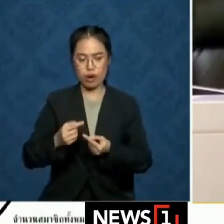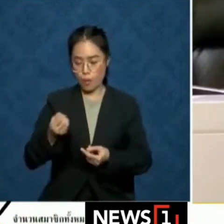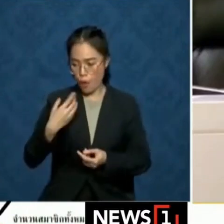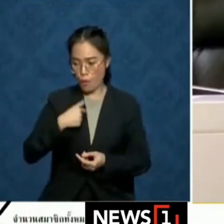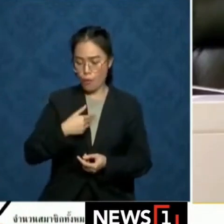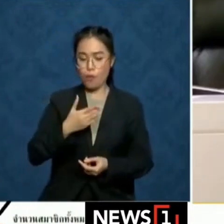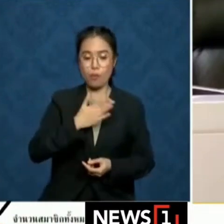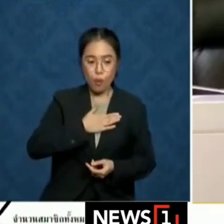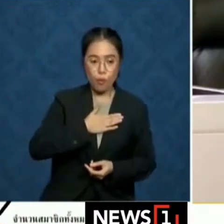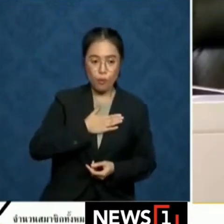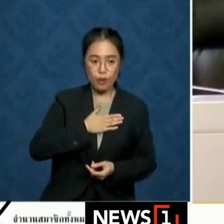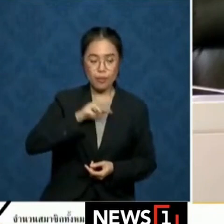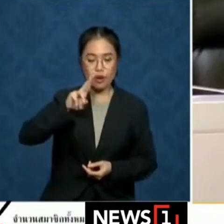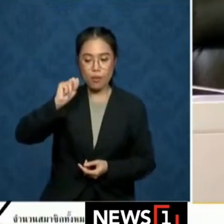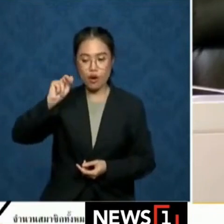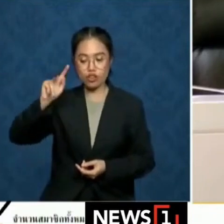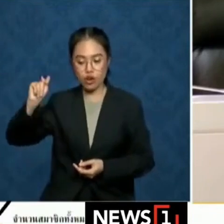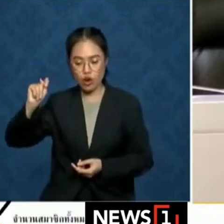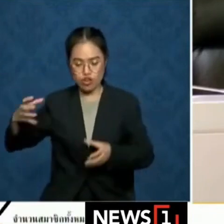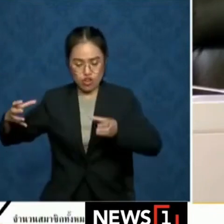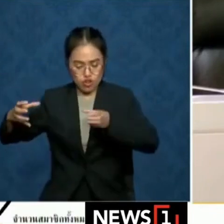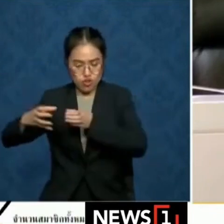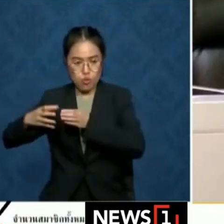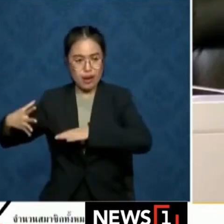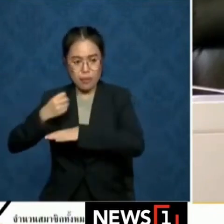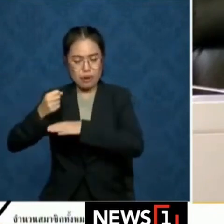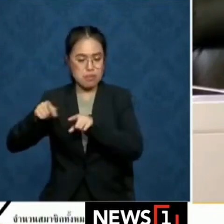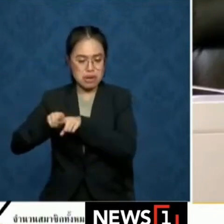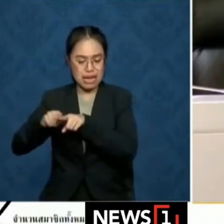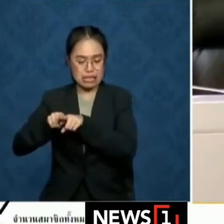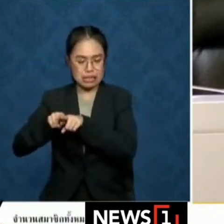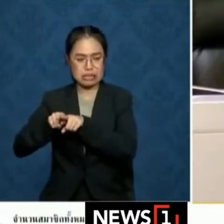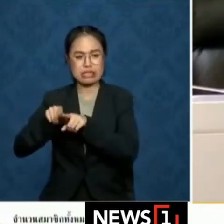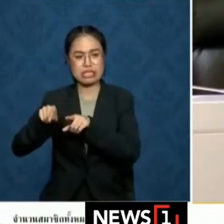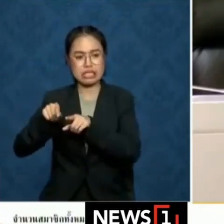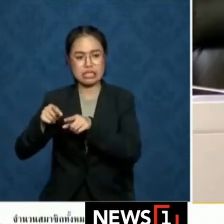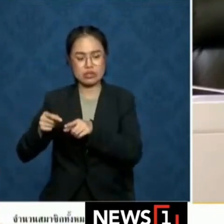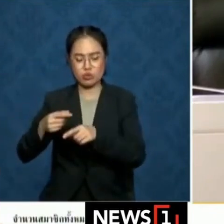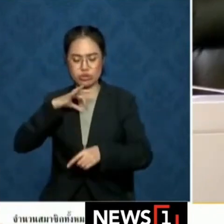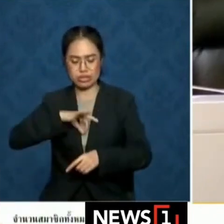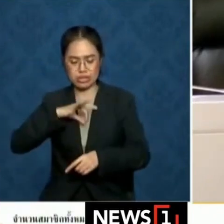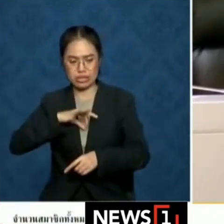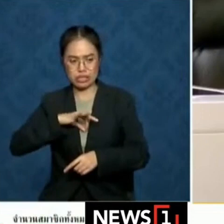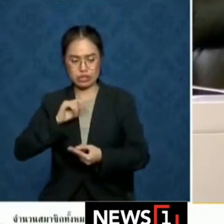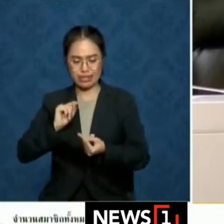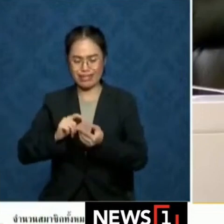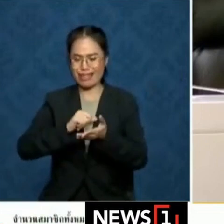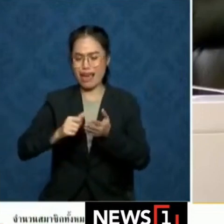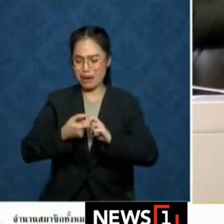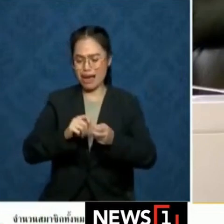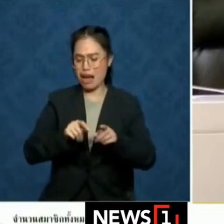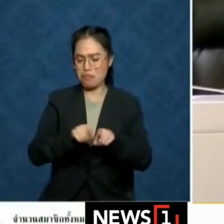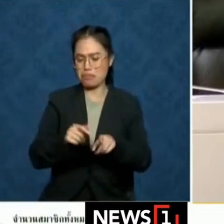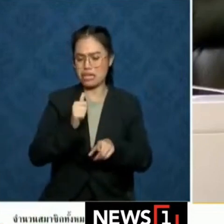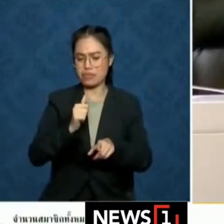พรรคเดียวกันคงจะเกรงใจนายทุนจึงแก้ปัญหาแบบเดิมตรงนี้ค่ะคุณพีระพันธ์ก็เลยบอกว่าโครงสร้างพลัง